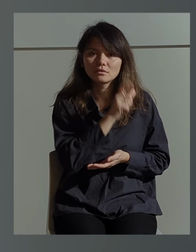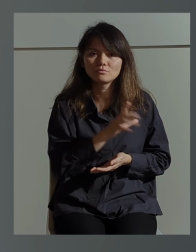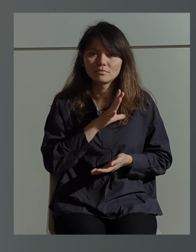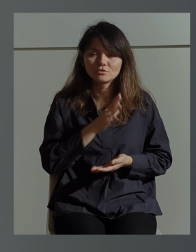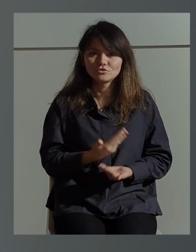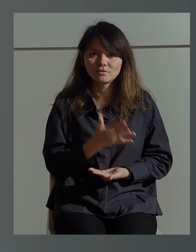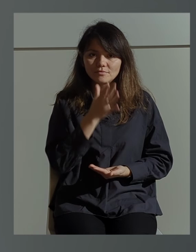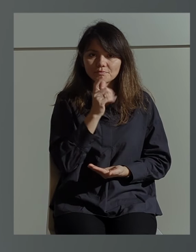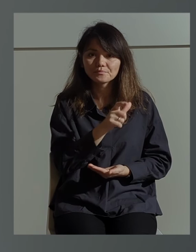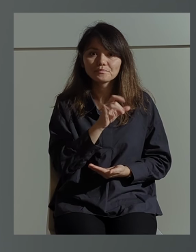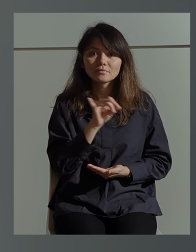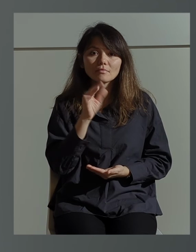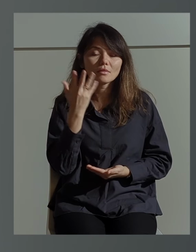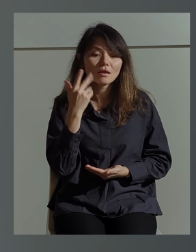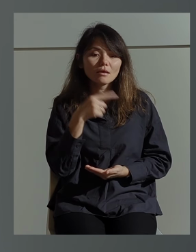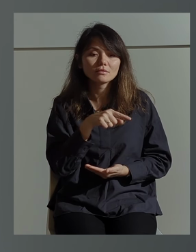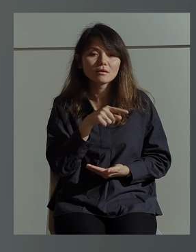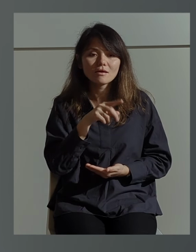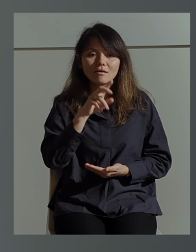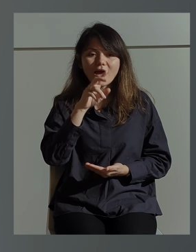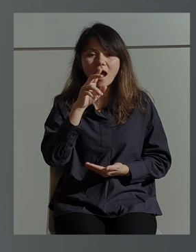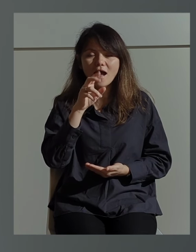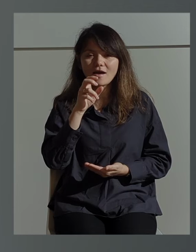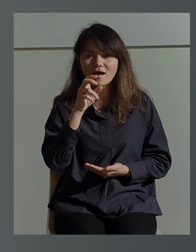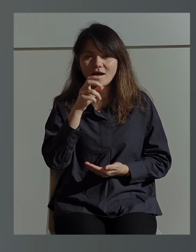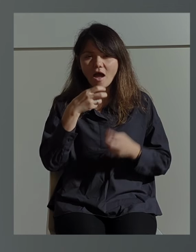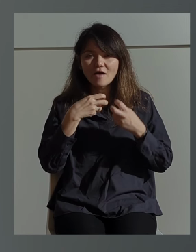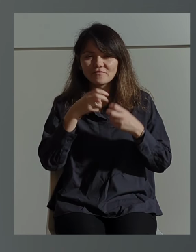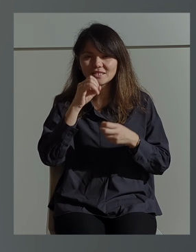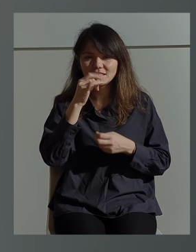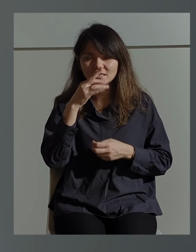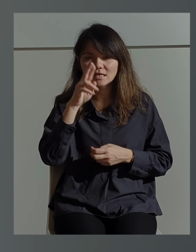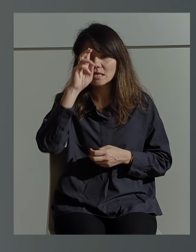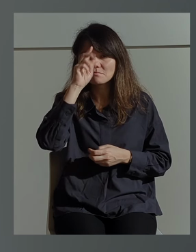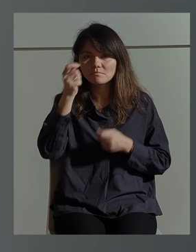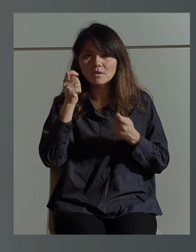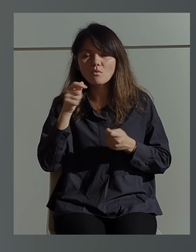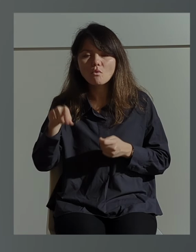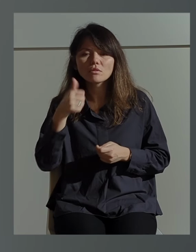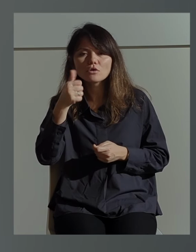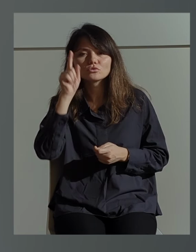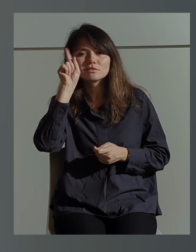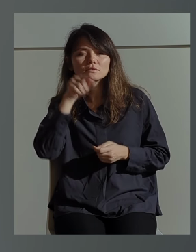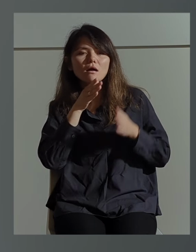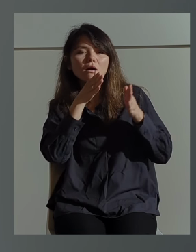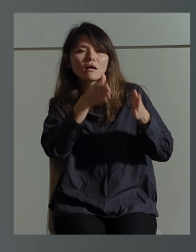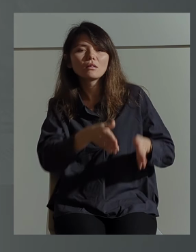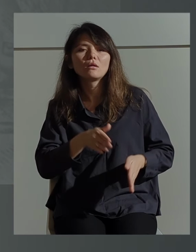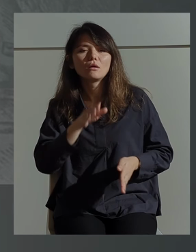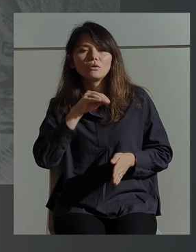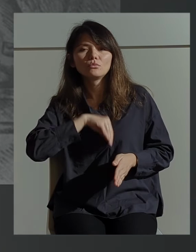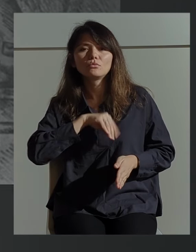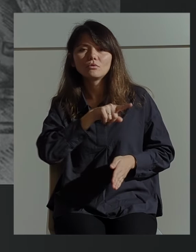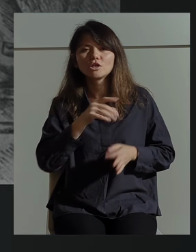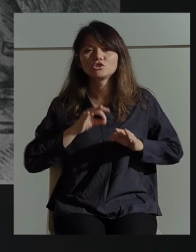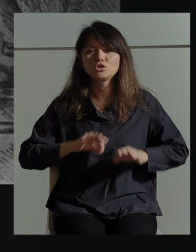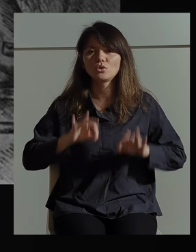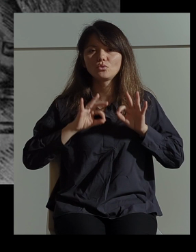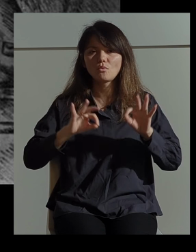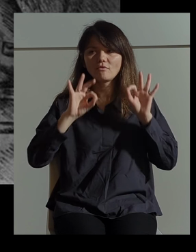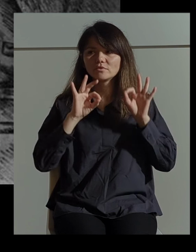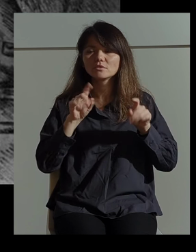устроиться ипе он хорошо безупречно знал дух чиновничества того времени а дух чиновничества того времени заключался в том что австрийская